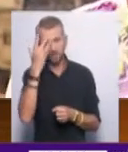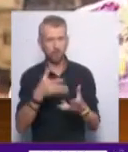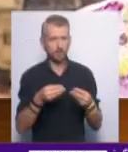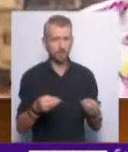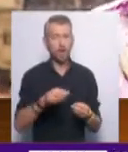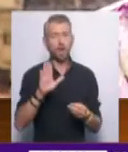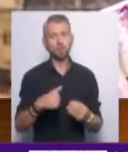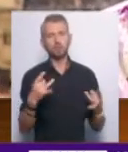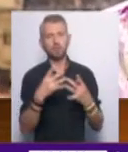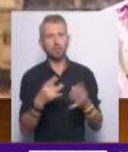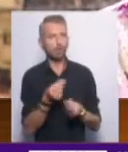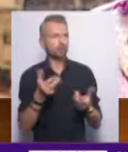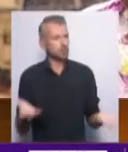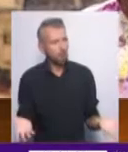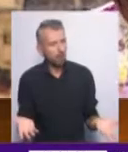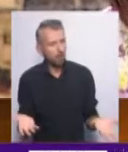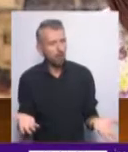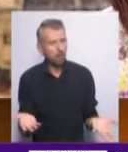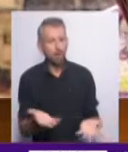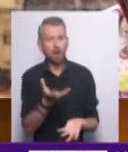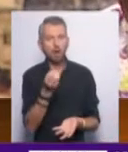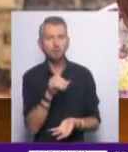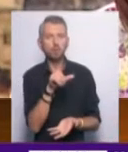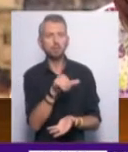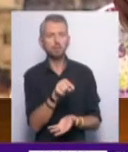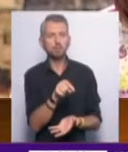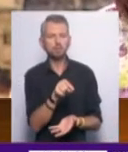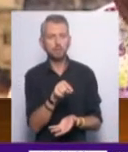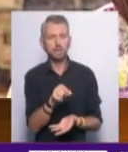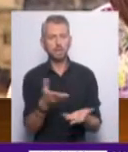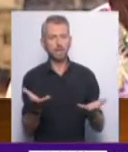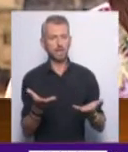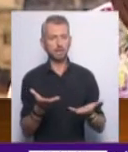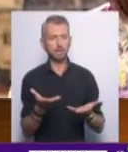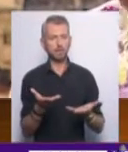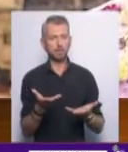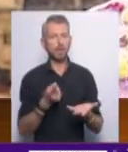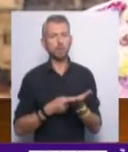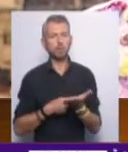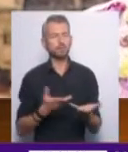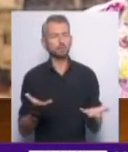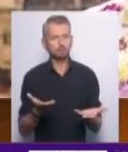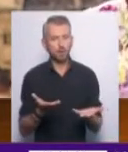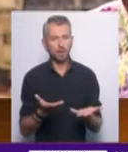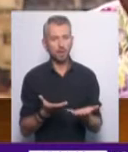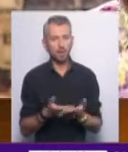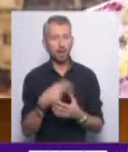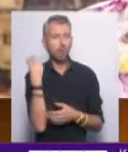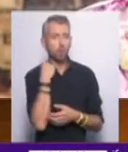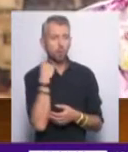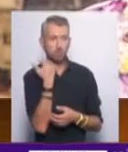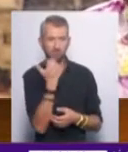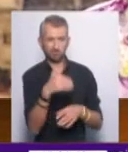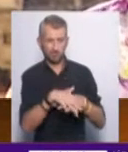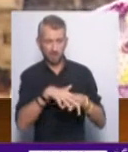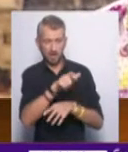потім розказують, грошей нема. А ще в них який аргумент, що от борги населення,